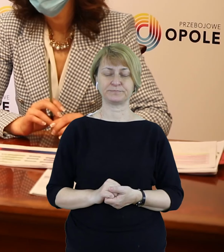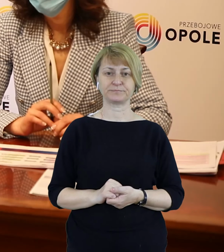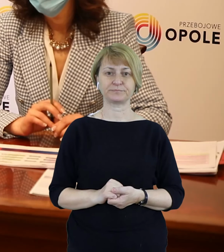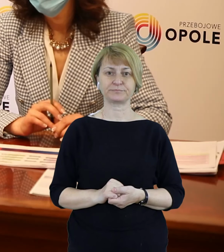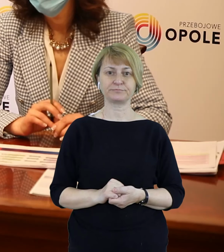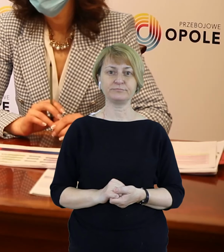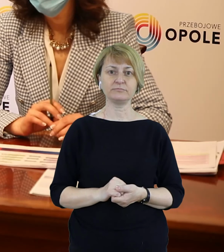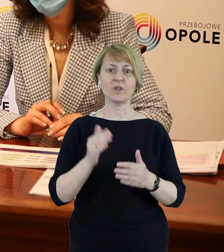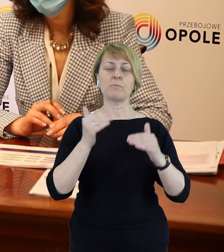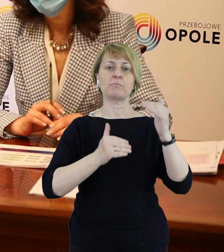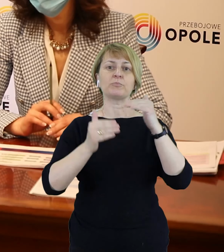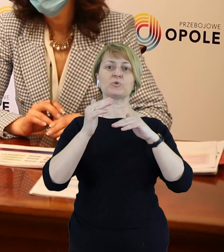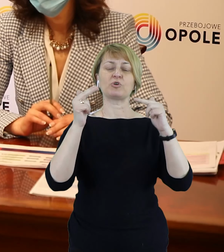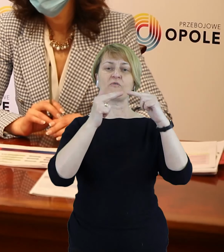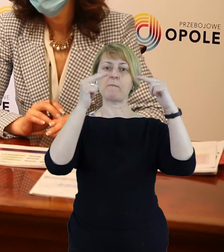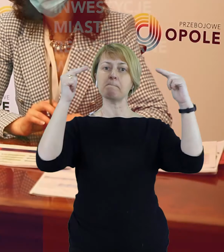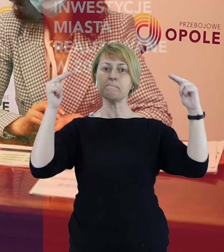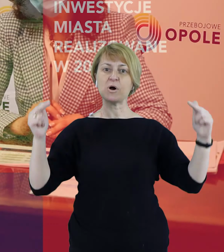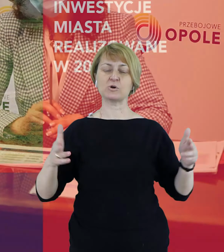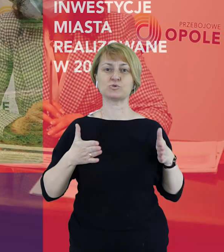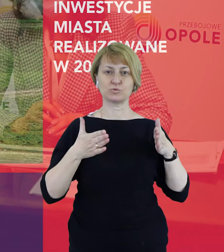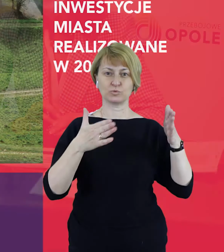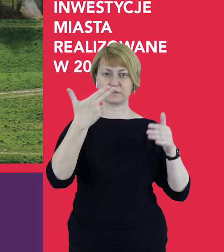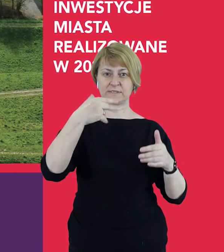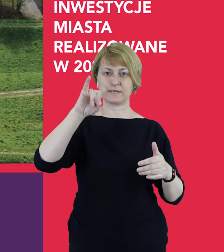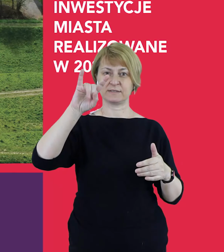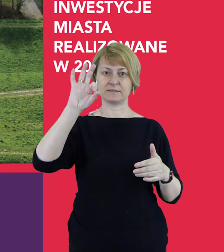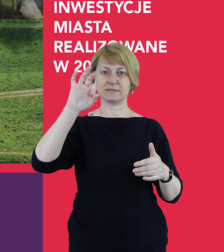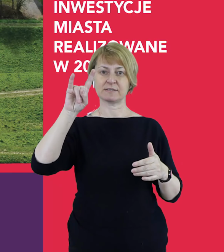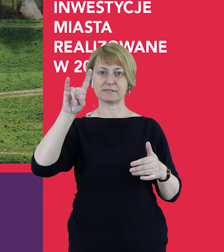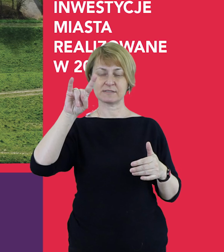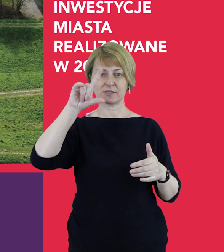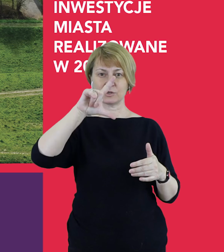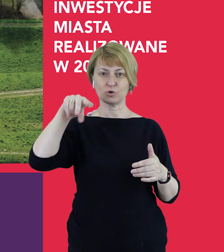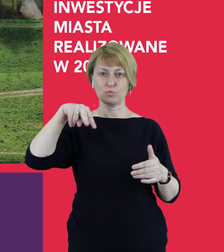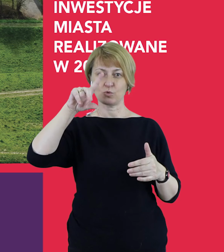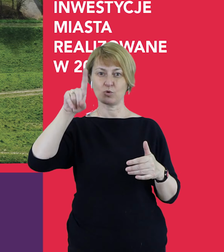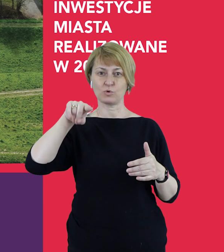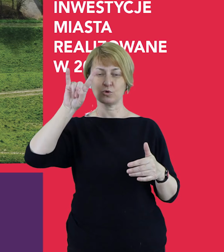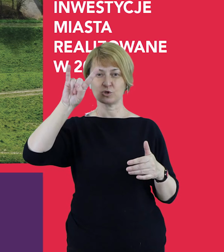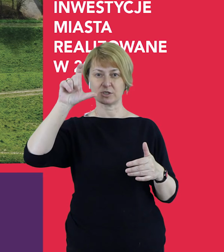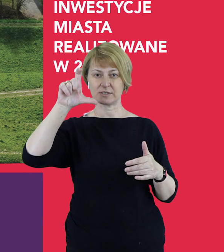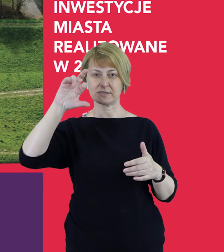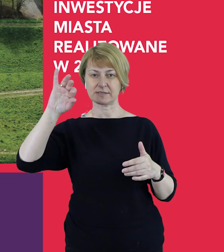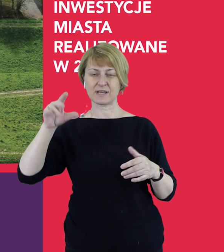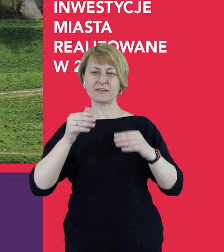do czego serdecznie zachęcam. Przebudowa mostu to jest ulicy Nysy Łużyckiej.